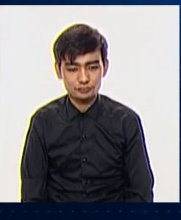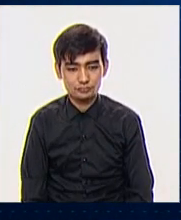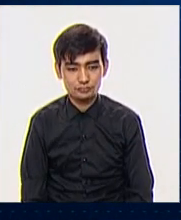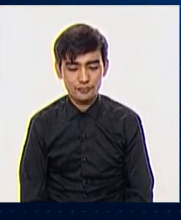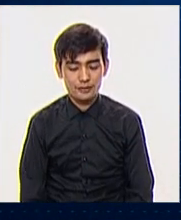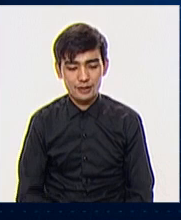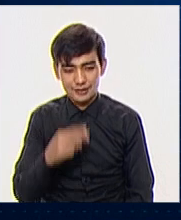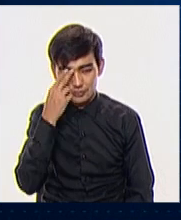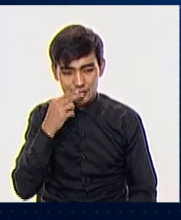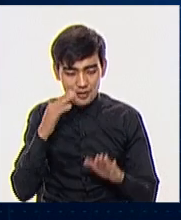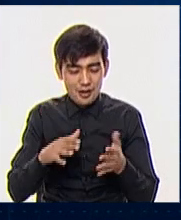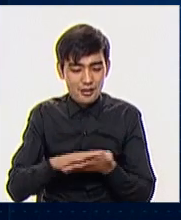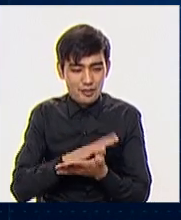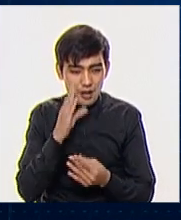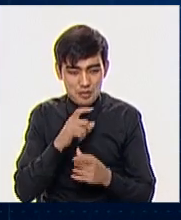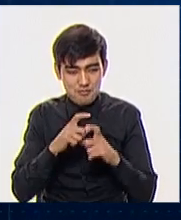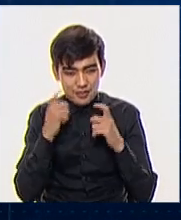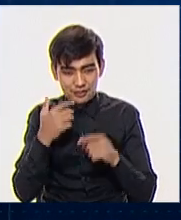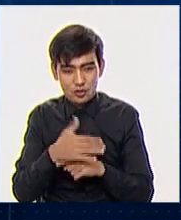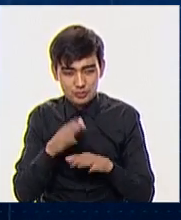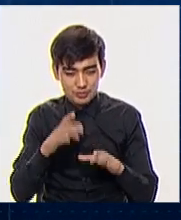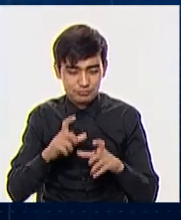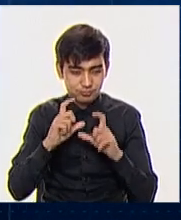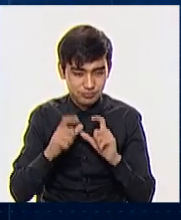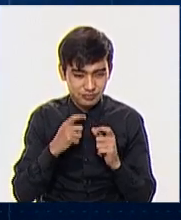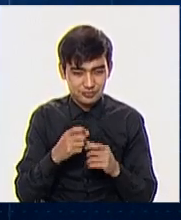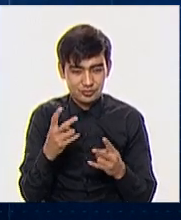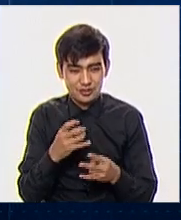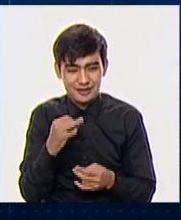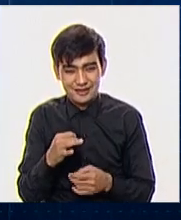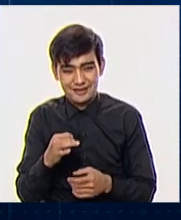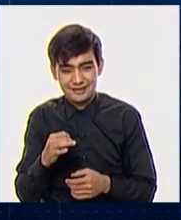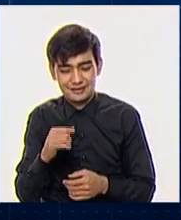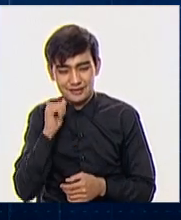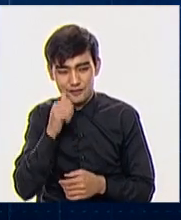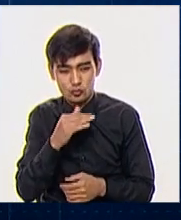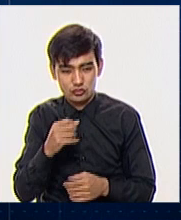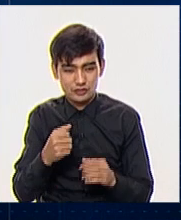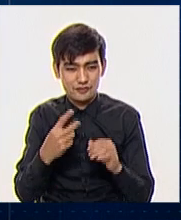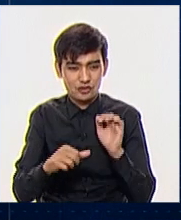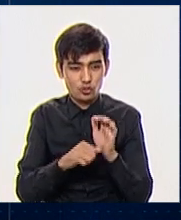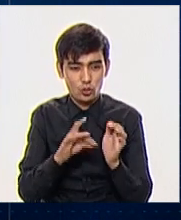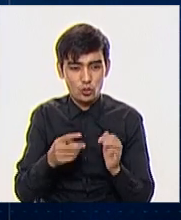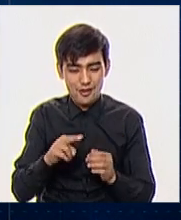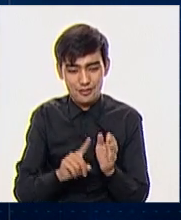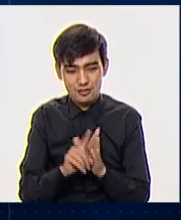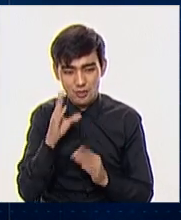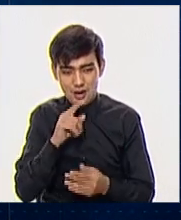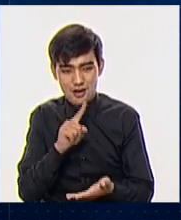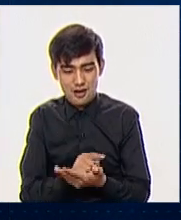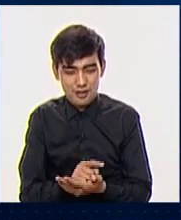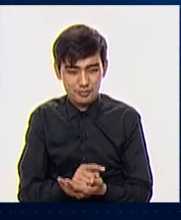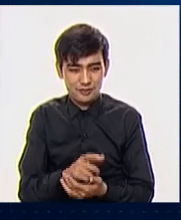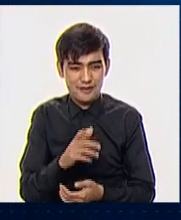А Испания отменяет маски на улице. Снять надоевший аксессуар испанцы смогут уже завтра, 26 июня. Обязательными